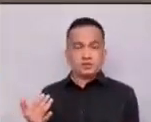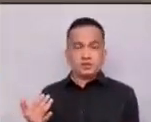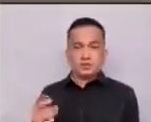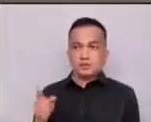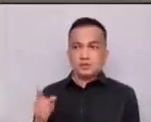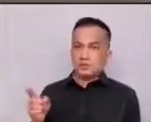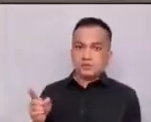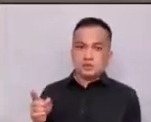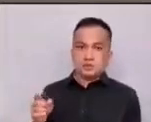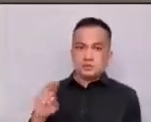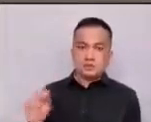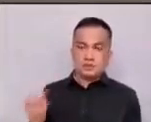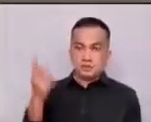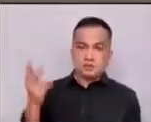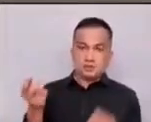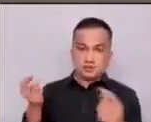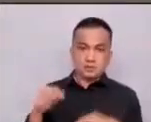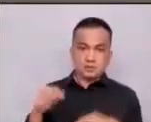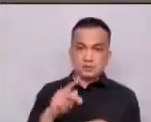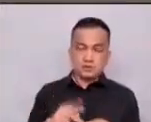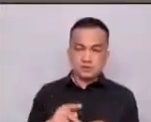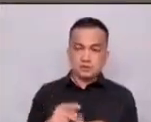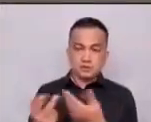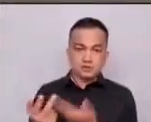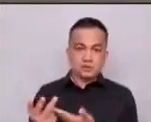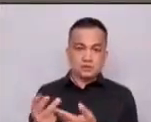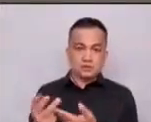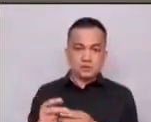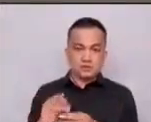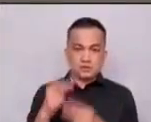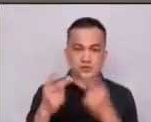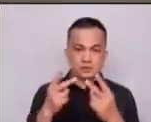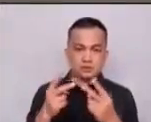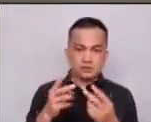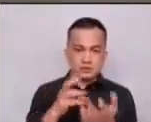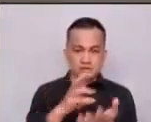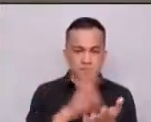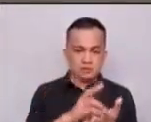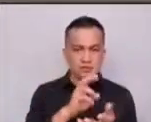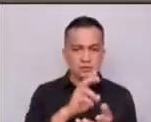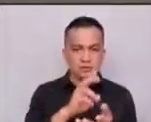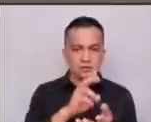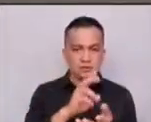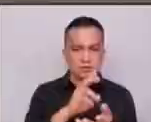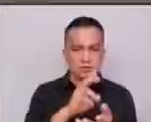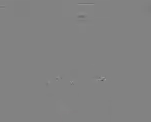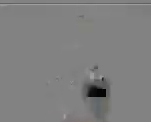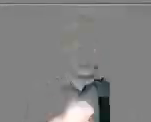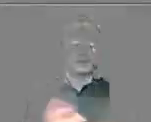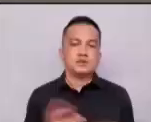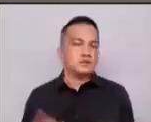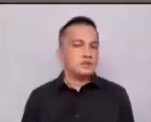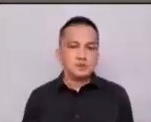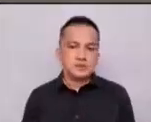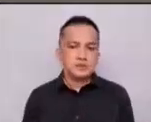She is in the Philippines and she's visiting another part of the Philippines. And of course, it is the